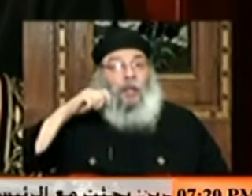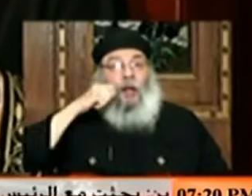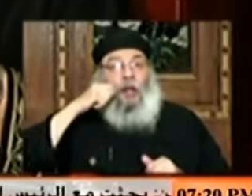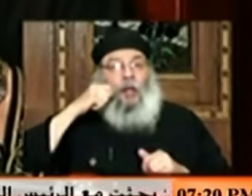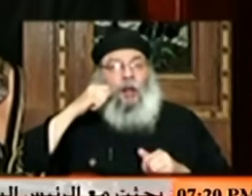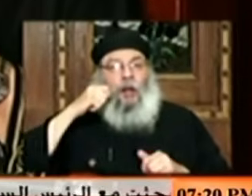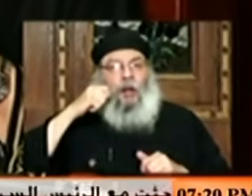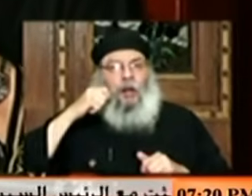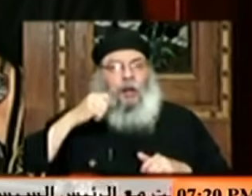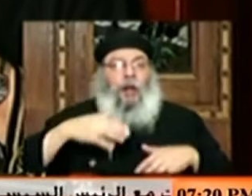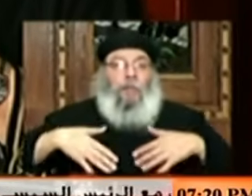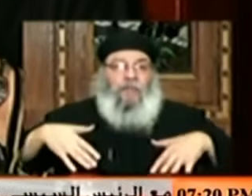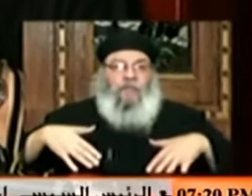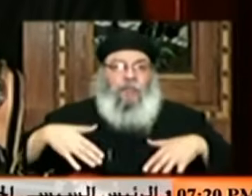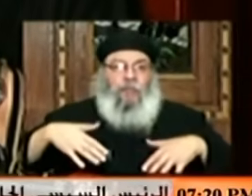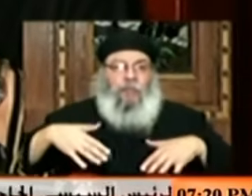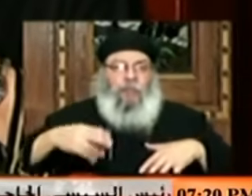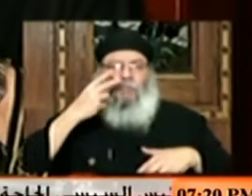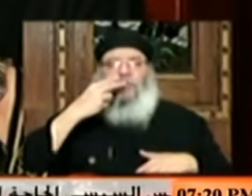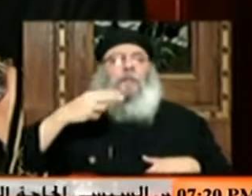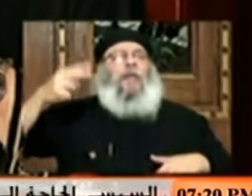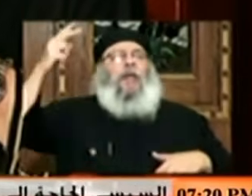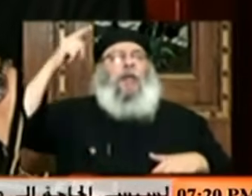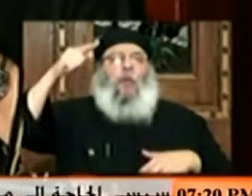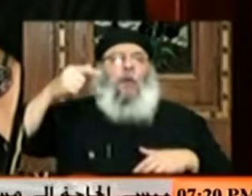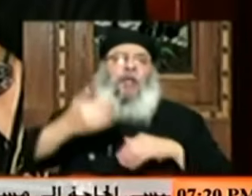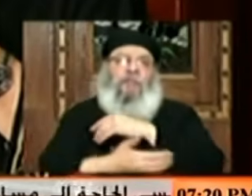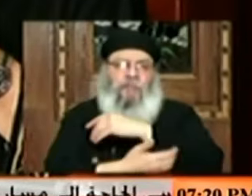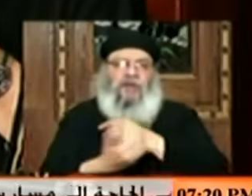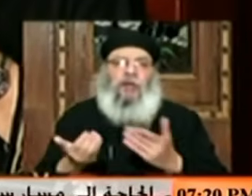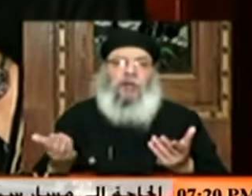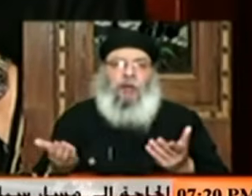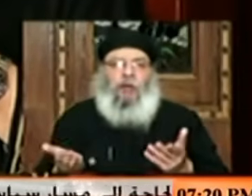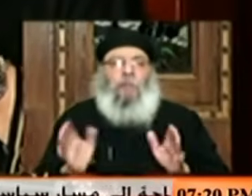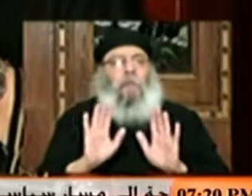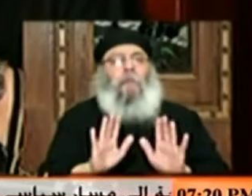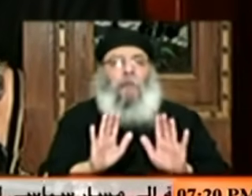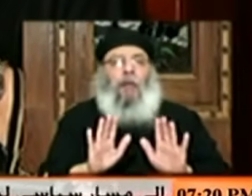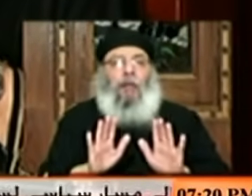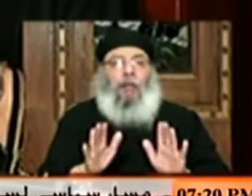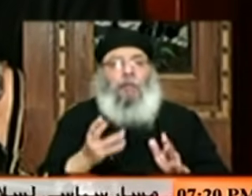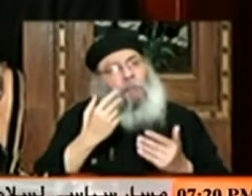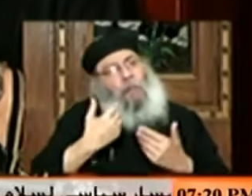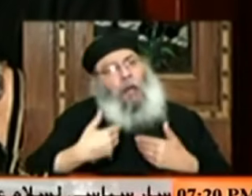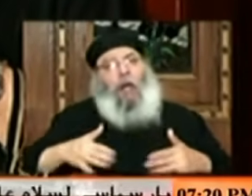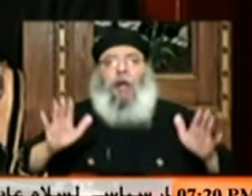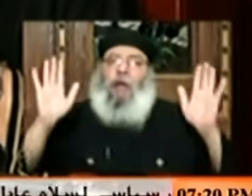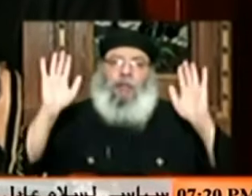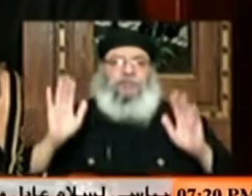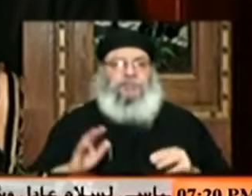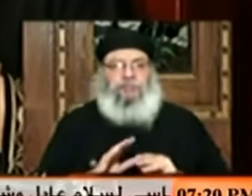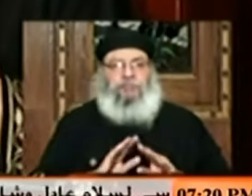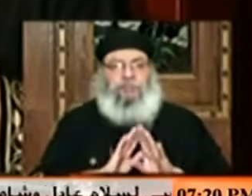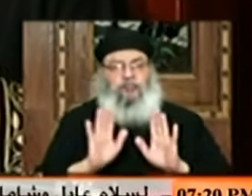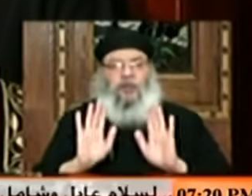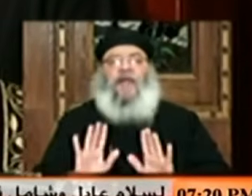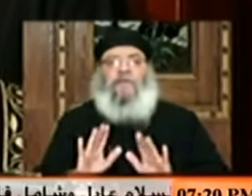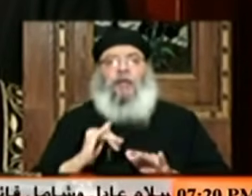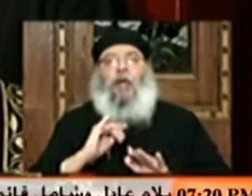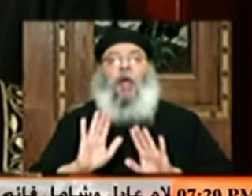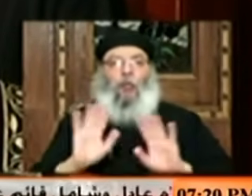الطويل وعايش على عطايا الناس خلاص بقى وبقى زي ما بنقول كده كانه حاله ما يقوس